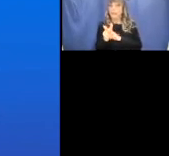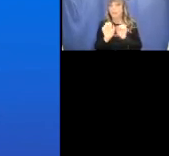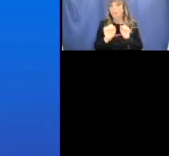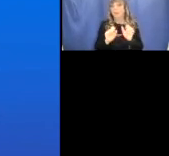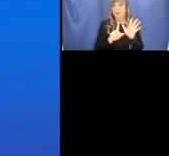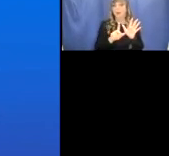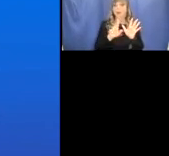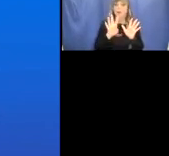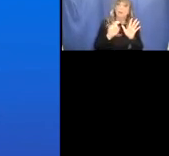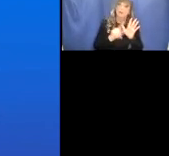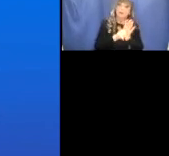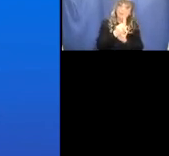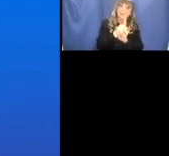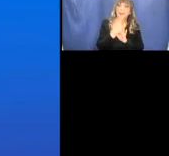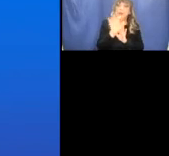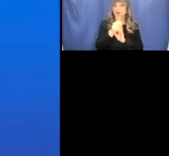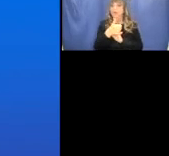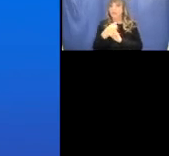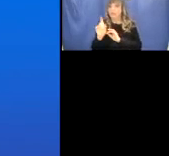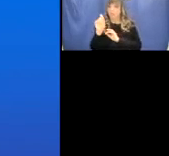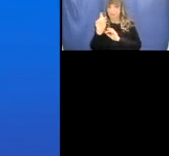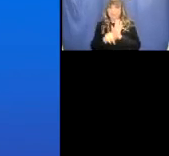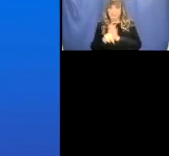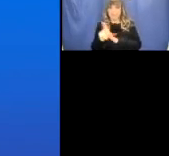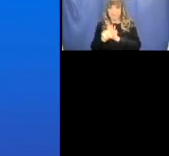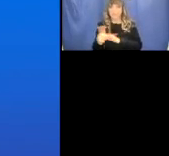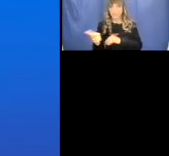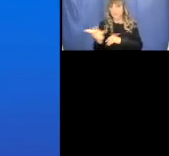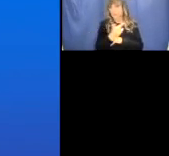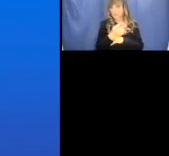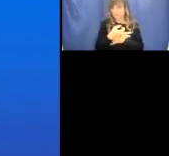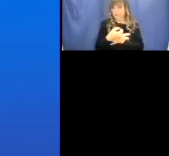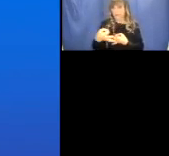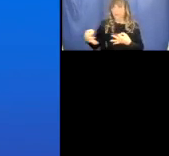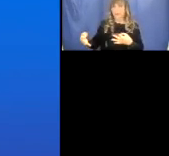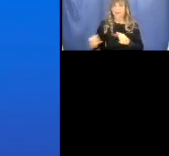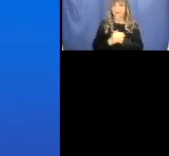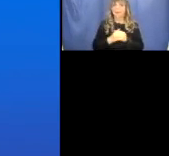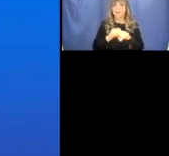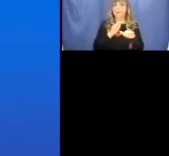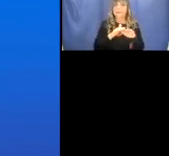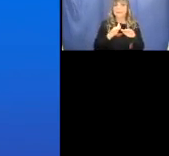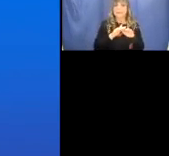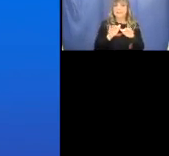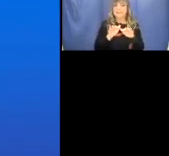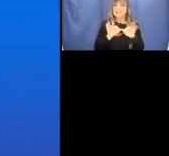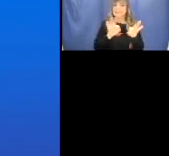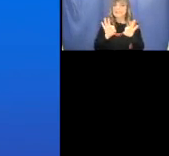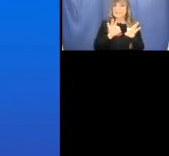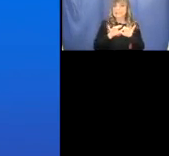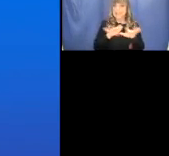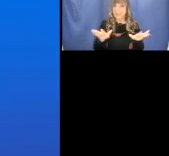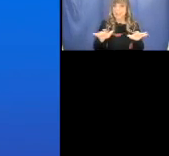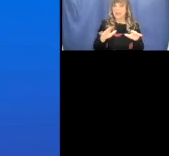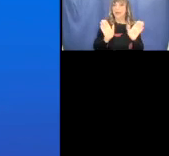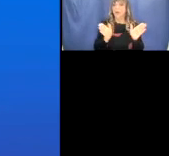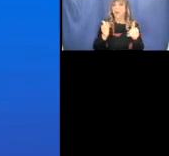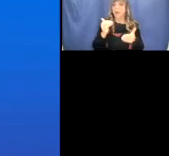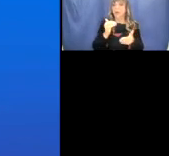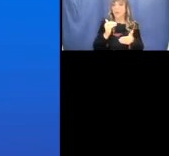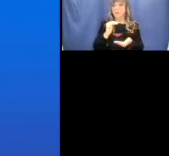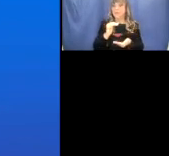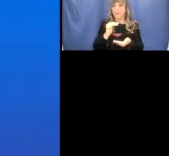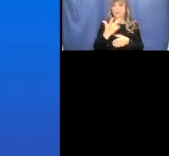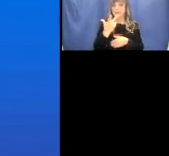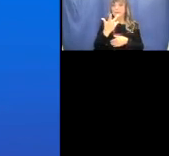120 comunque tutti regolari il sistema cubico è quello nei quali i tre